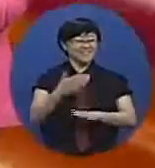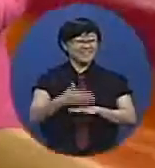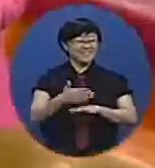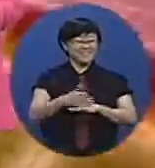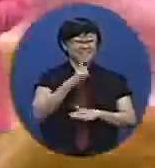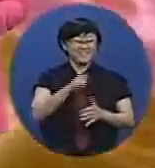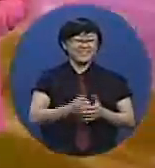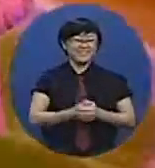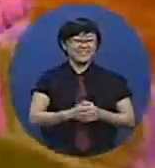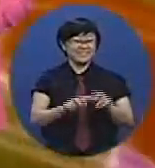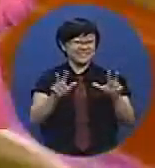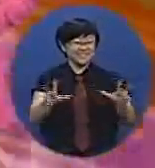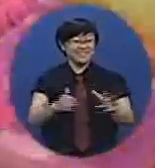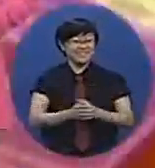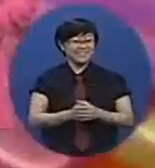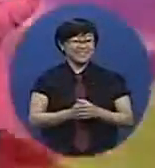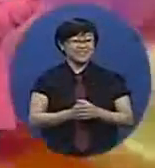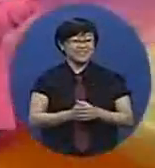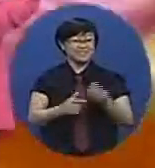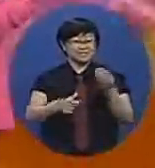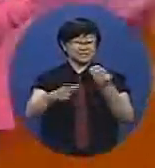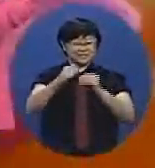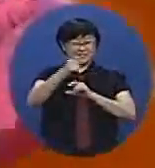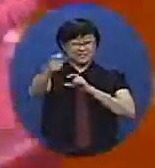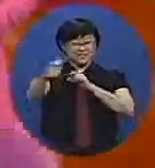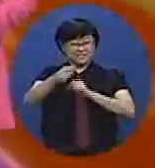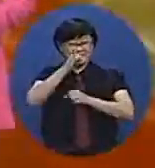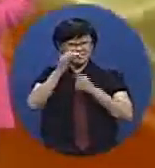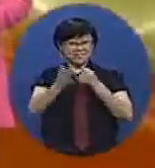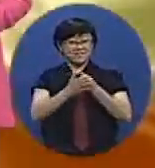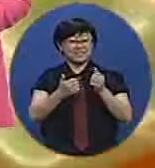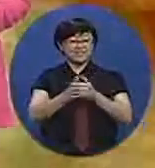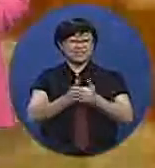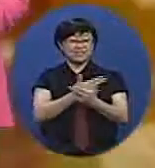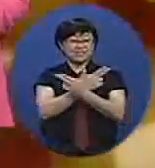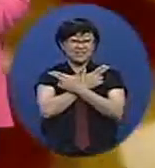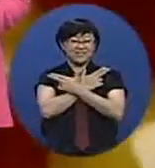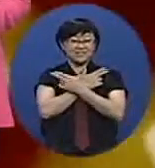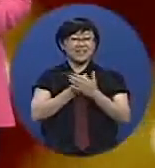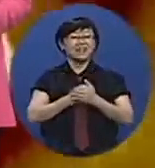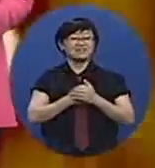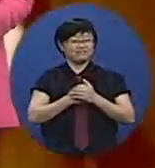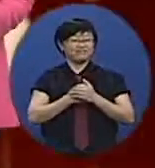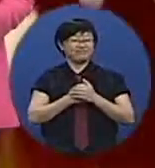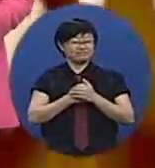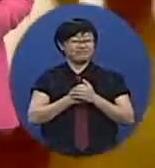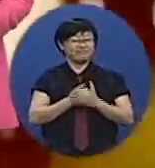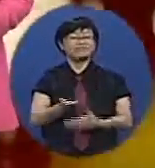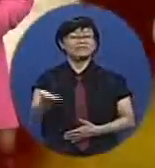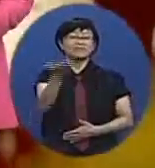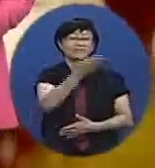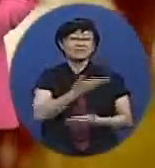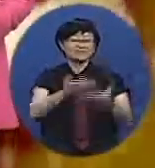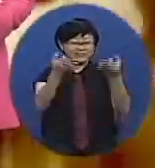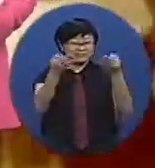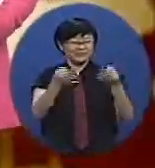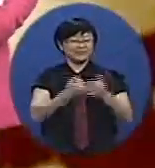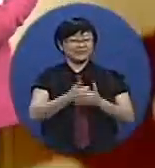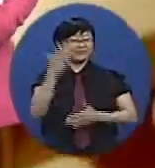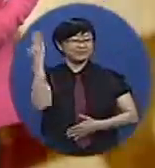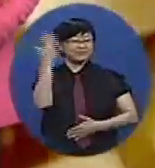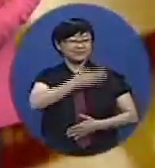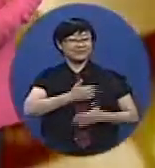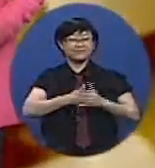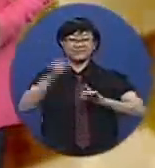감사합니다. 이제 추석도 가까워 그랬으니까 이제 정장 차림으로 네. 이렇게 시청자 여러분들께